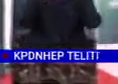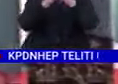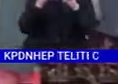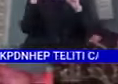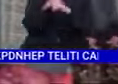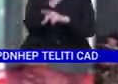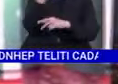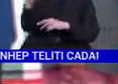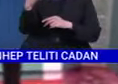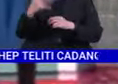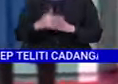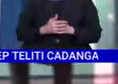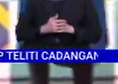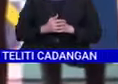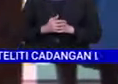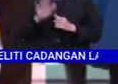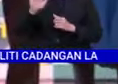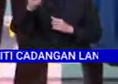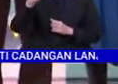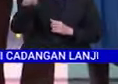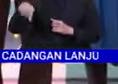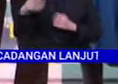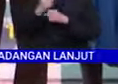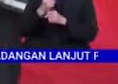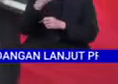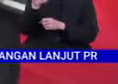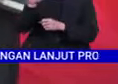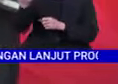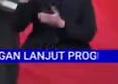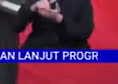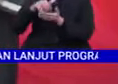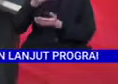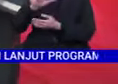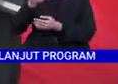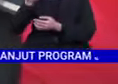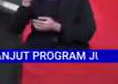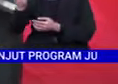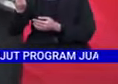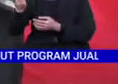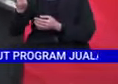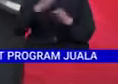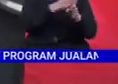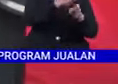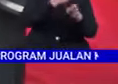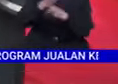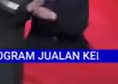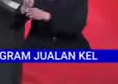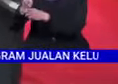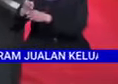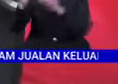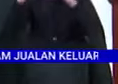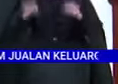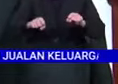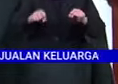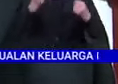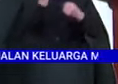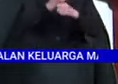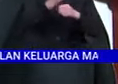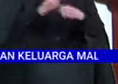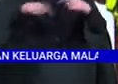sertakan ini WMP telah melahirkan 30 3573 graduan pelbagai bidang dengan kemudi pasaran